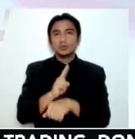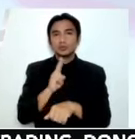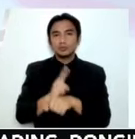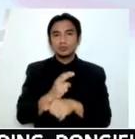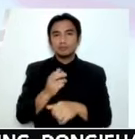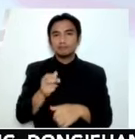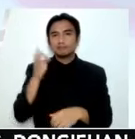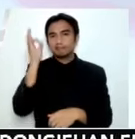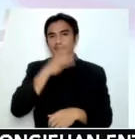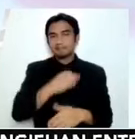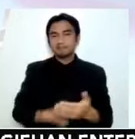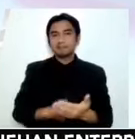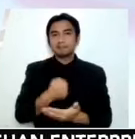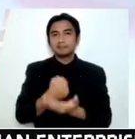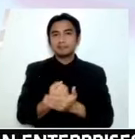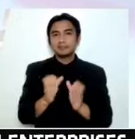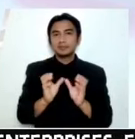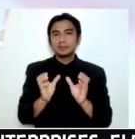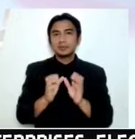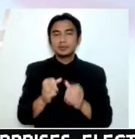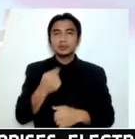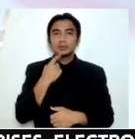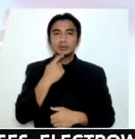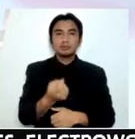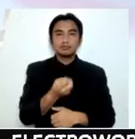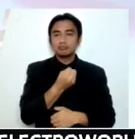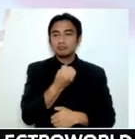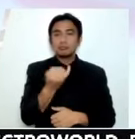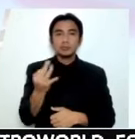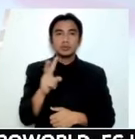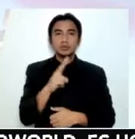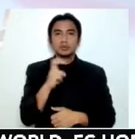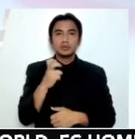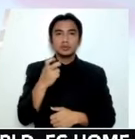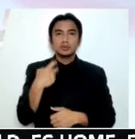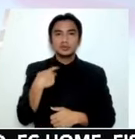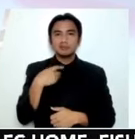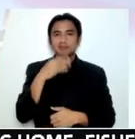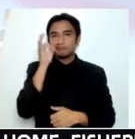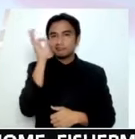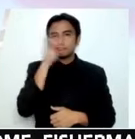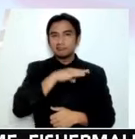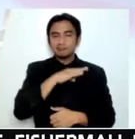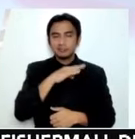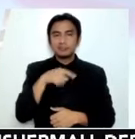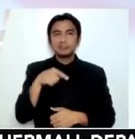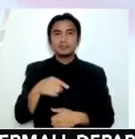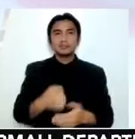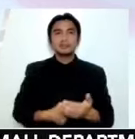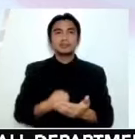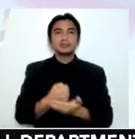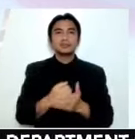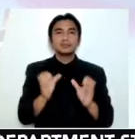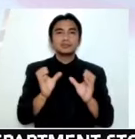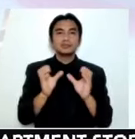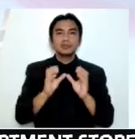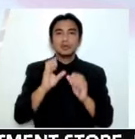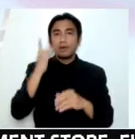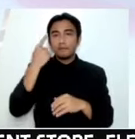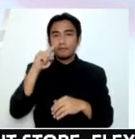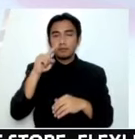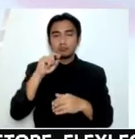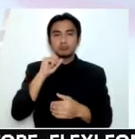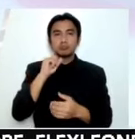ng NBI, abot sa 200 dinoktor na birth certificate ang nabistong ini-issue sa Chinese